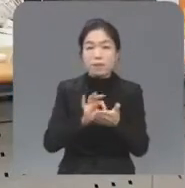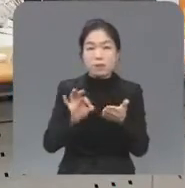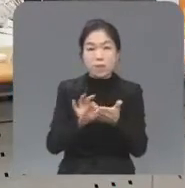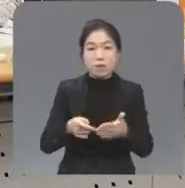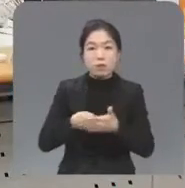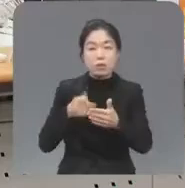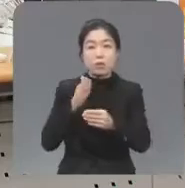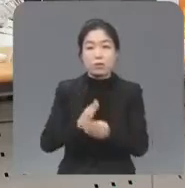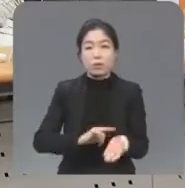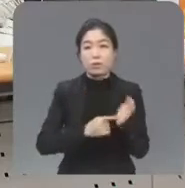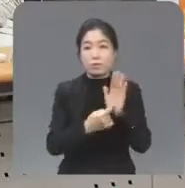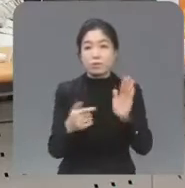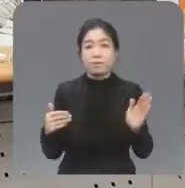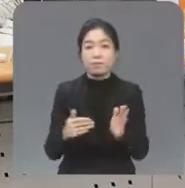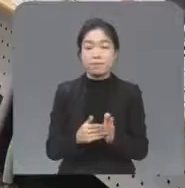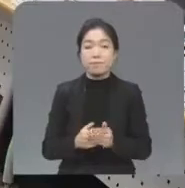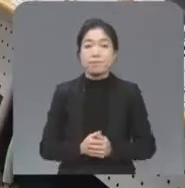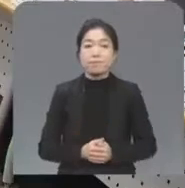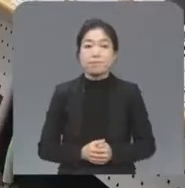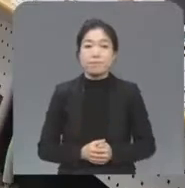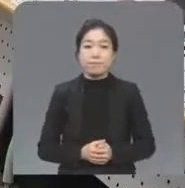있다고 설명했습니다.